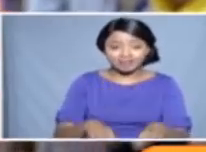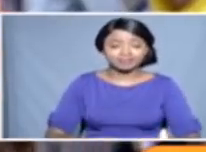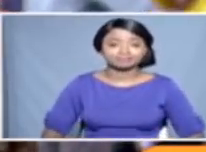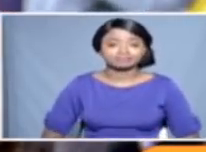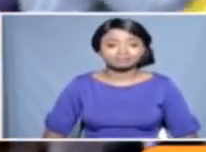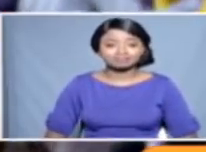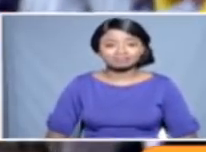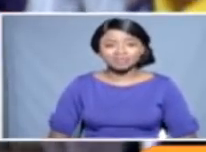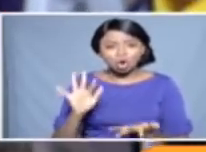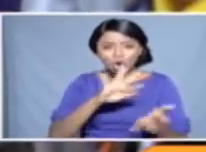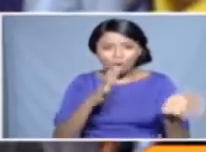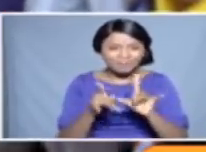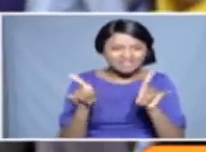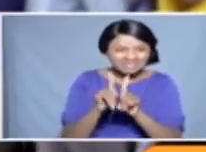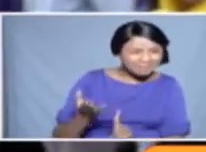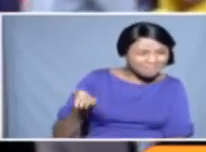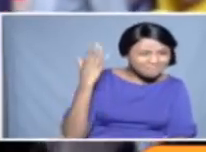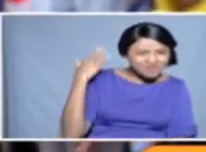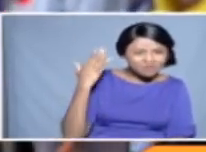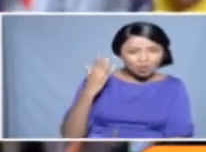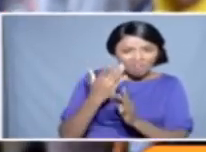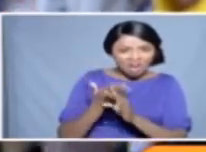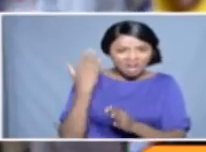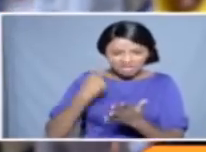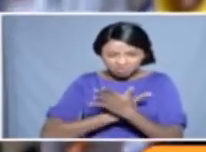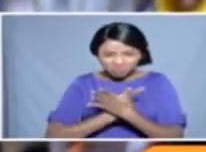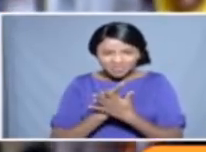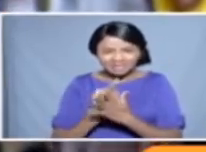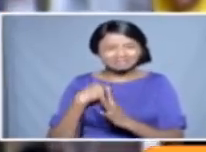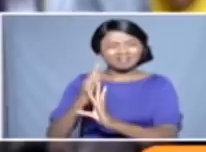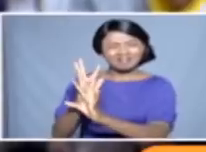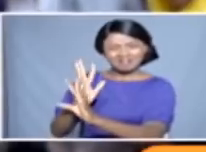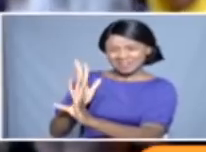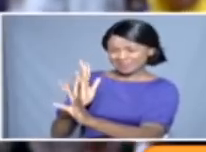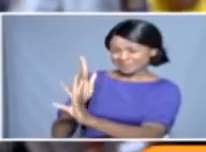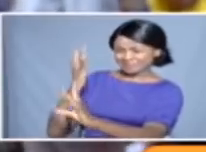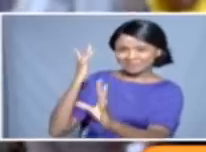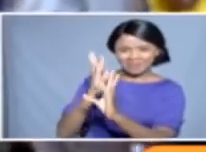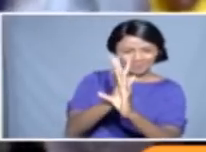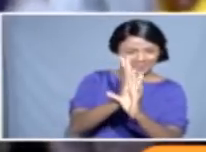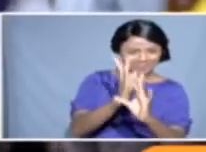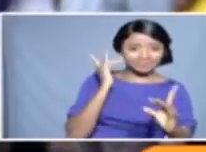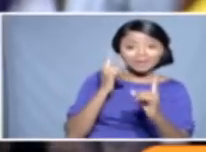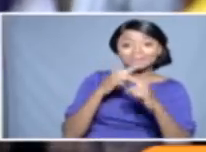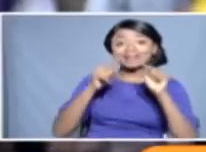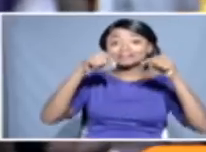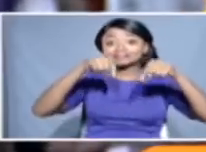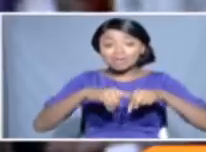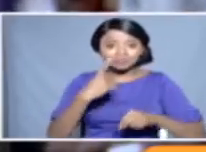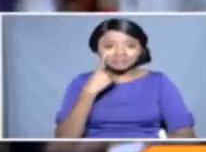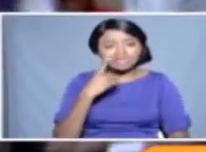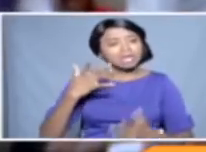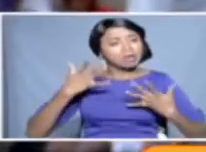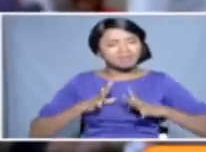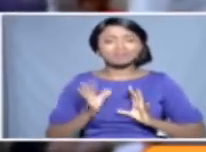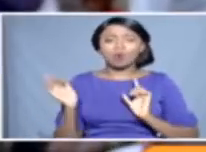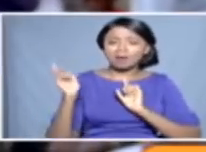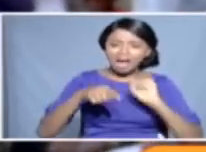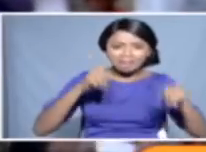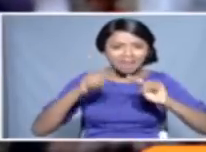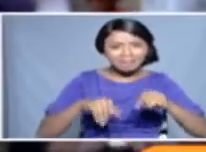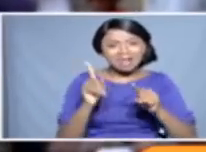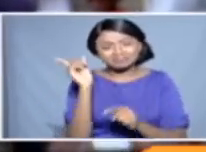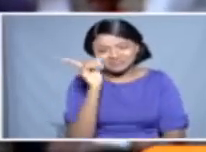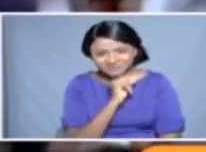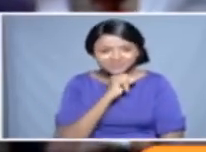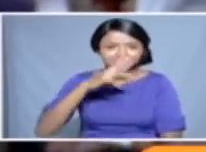iliyopita ambapo line ndefu zilishuhudiwa katika vituo vingi vya usajili, inaonekana watu wengi walijitokeza na